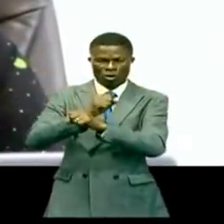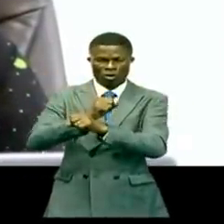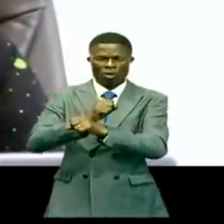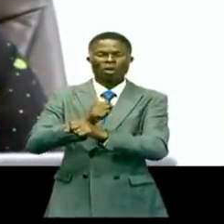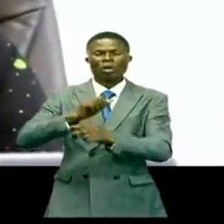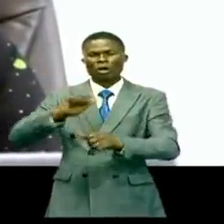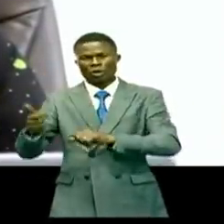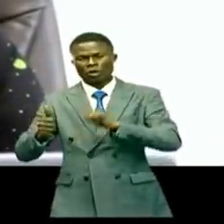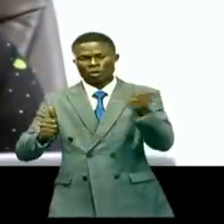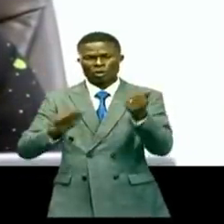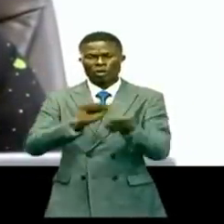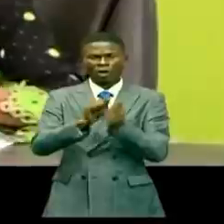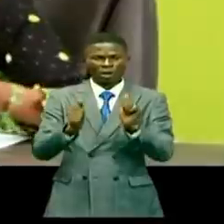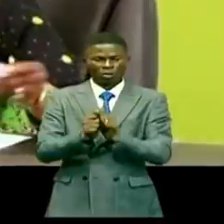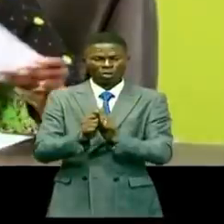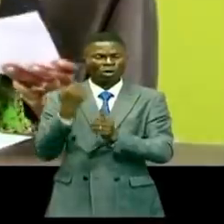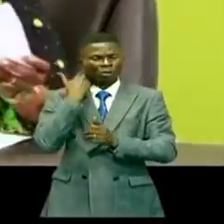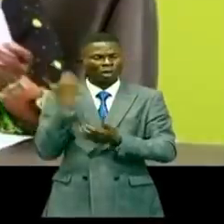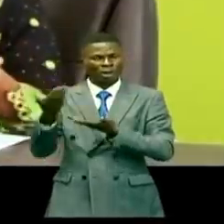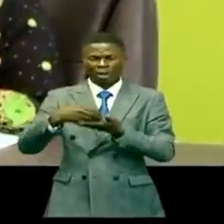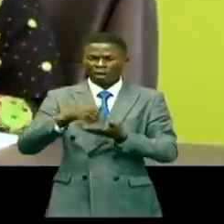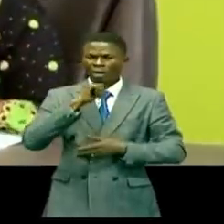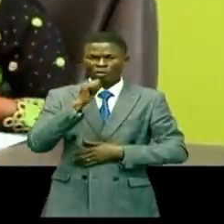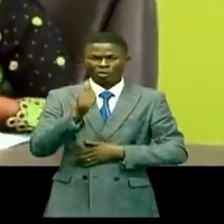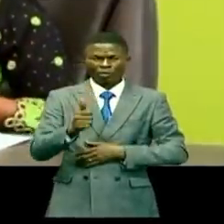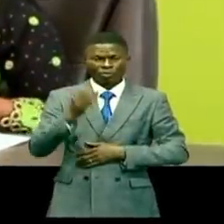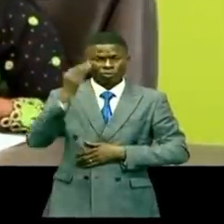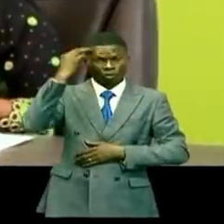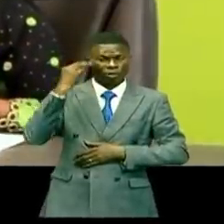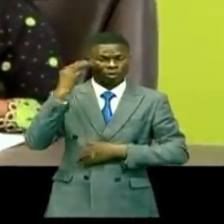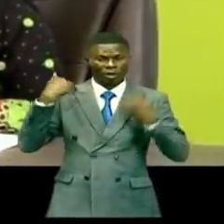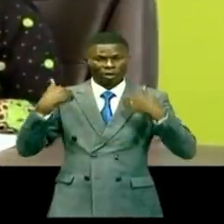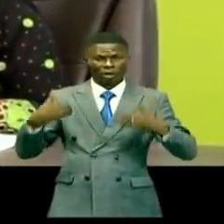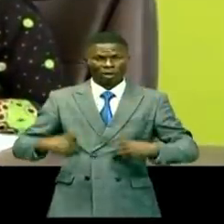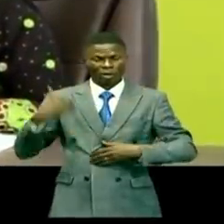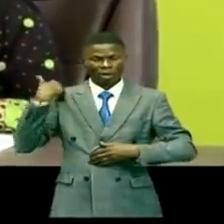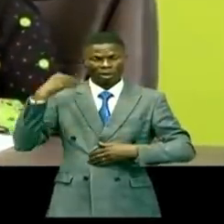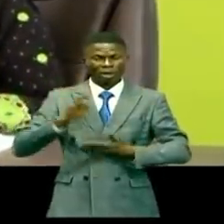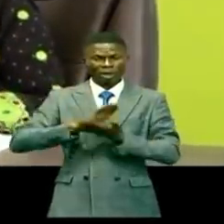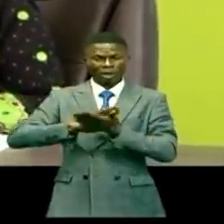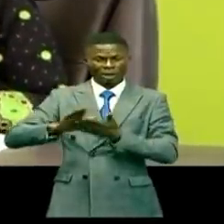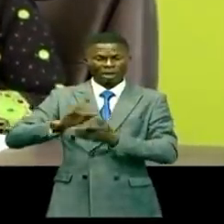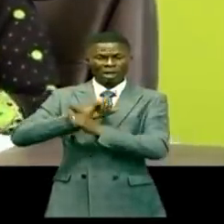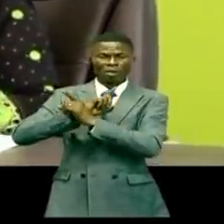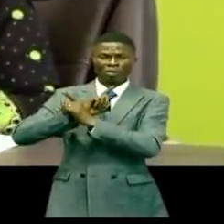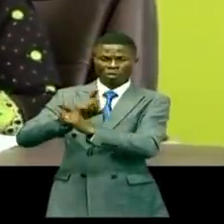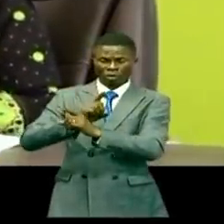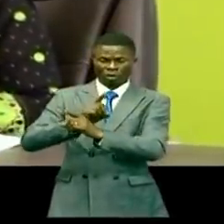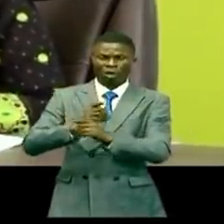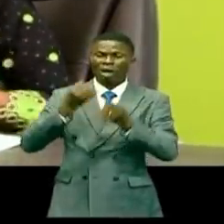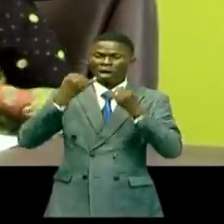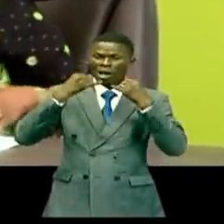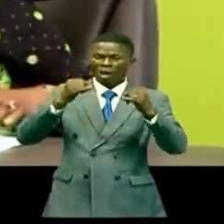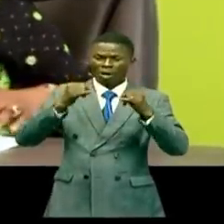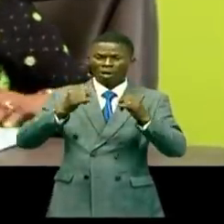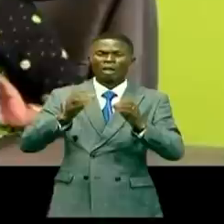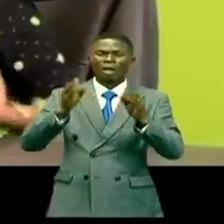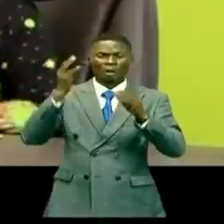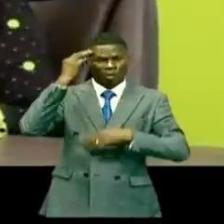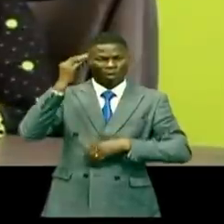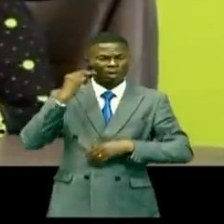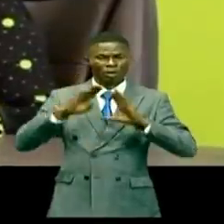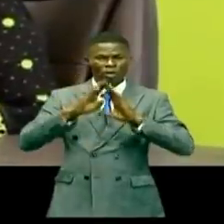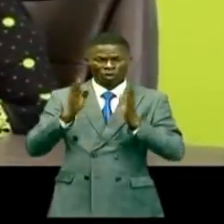prémunir contre les vagues éventuelles. Le ministre de la Santé publique, Hygiène et Prévention a aussi informé le Conseil de